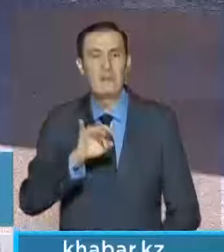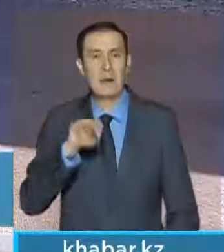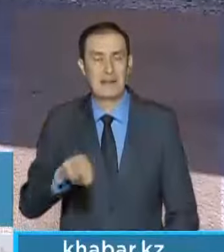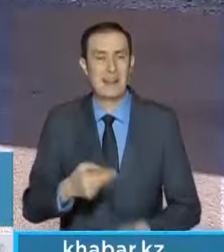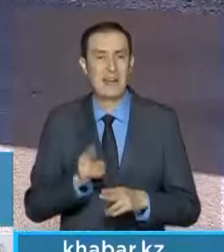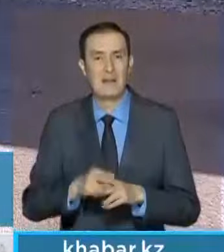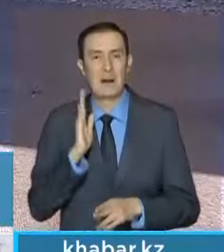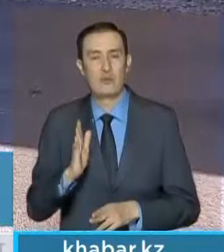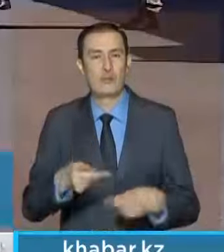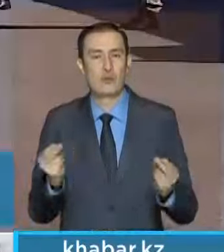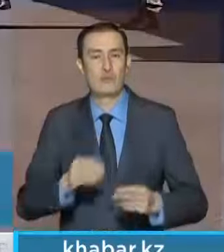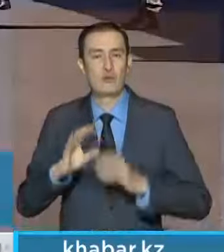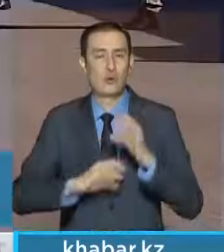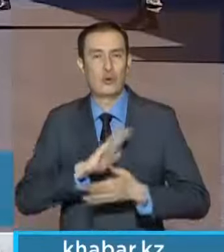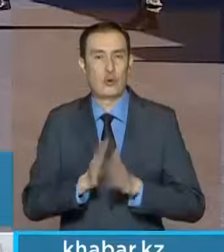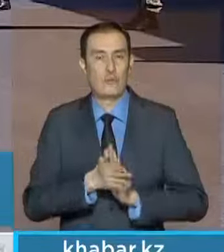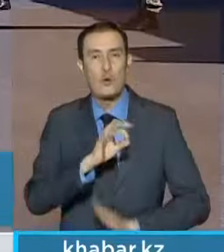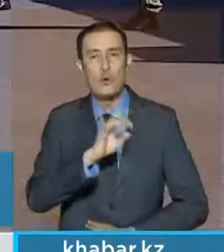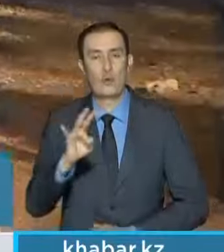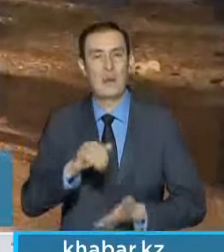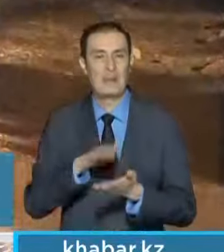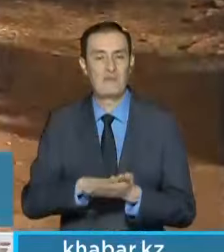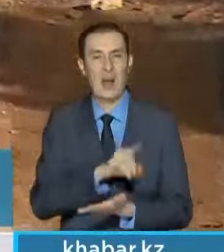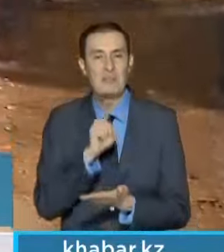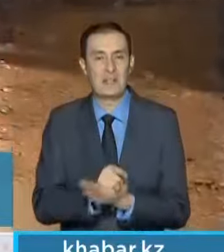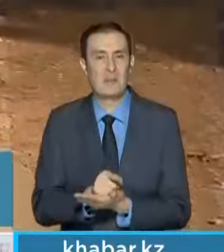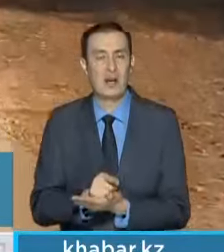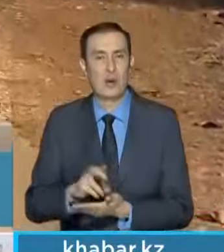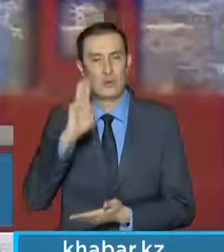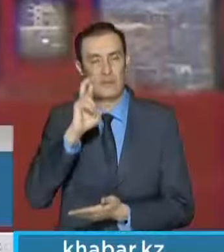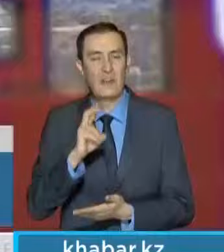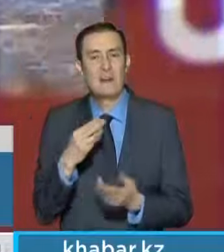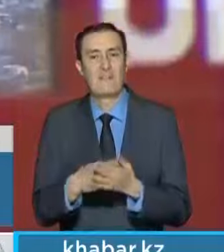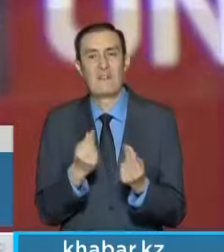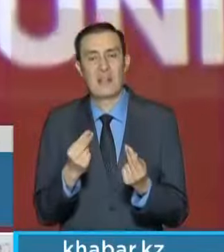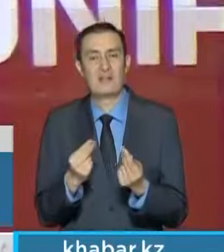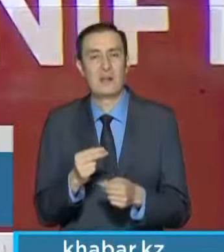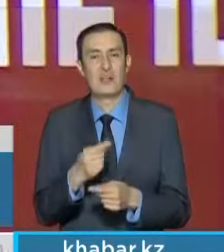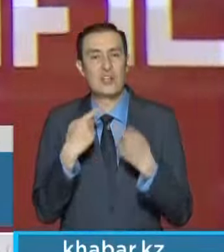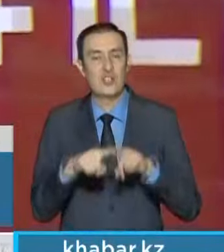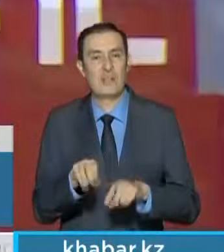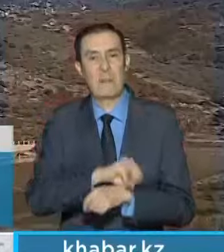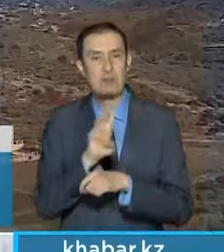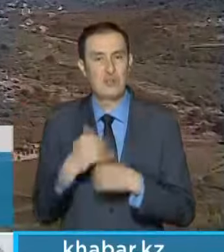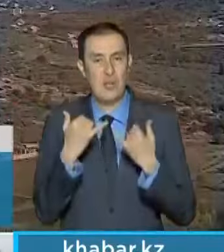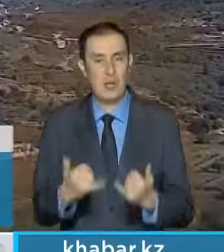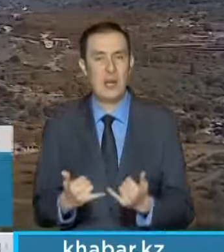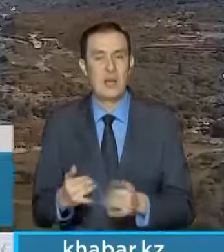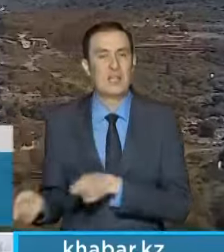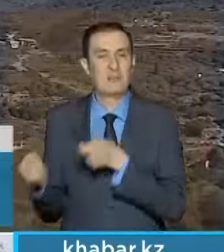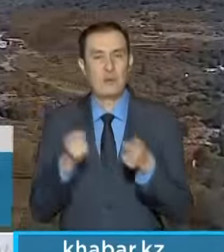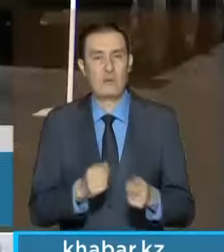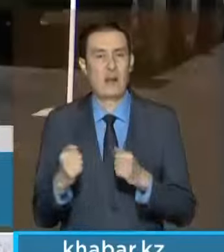Для этого будет заключен международный договор с ООН, определяющий обязательства сторон, а также вопросы финансового и материально-технического обеспечения.